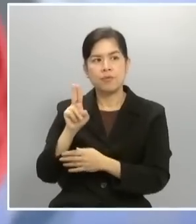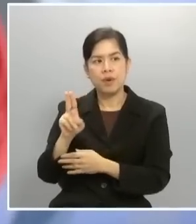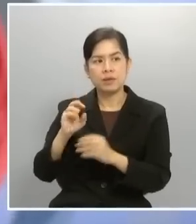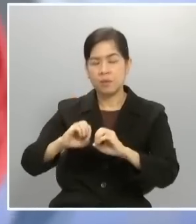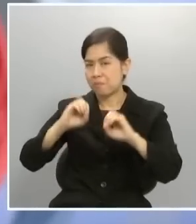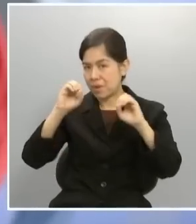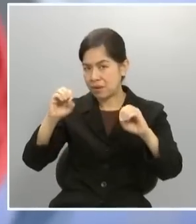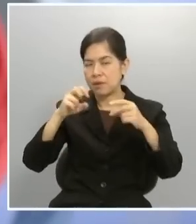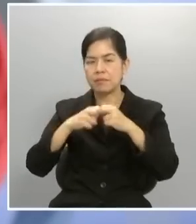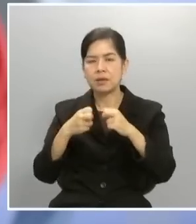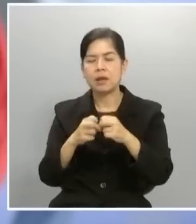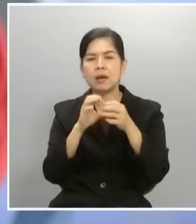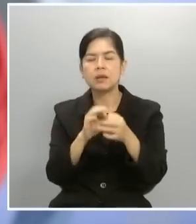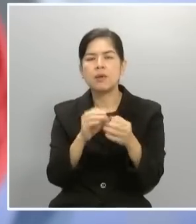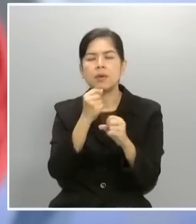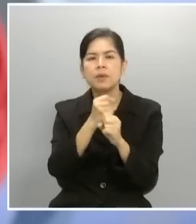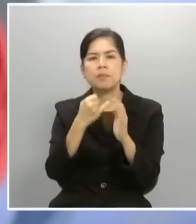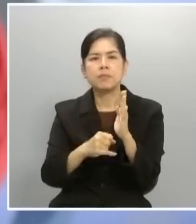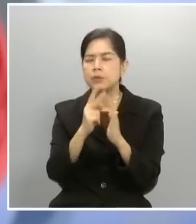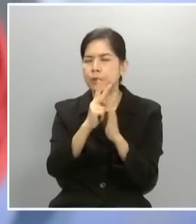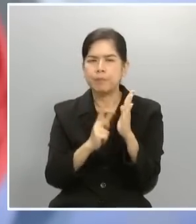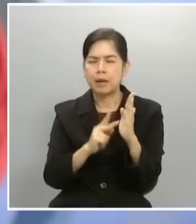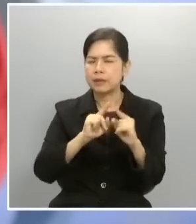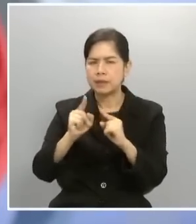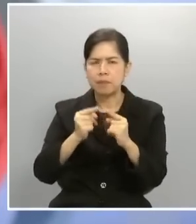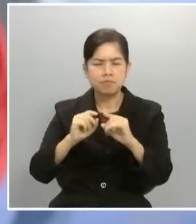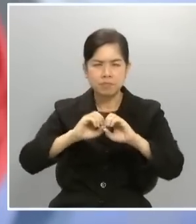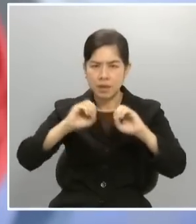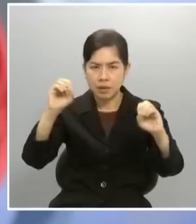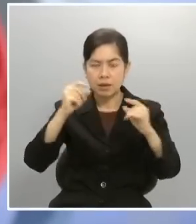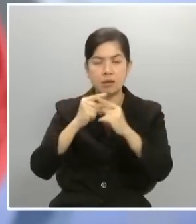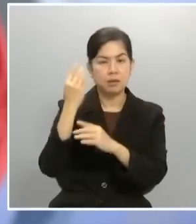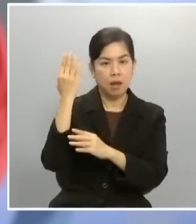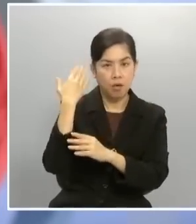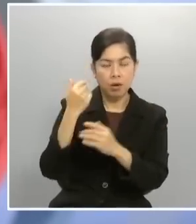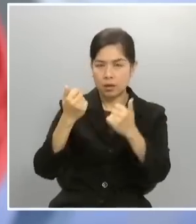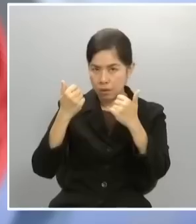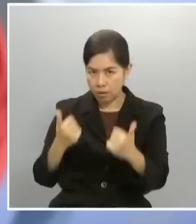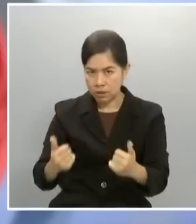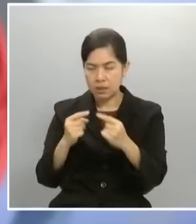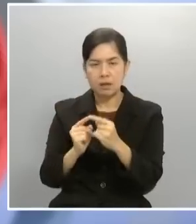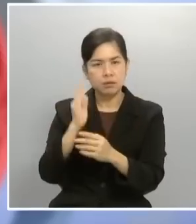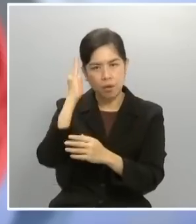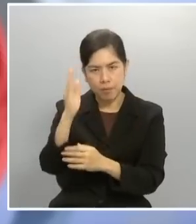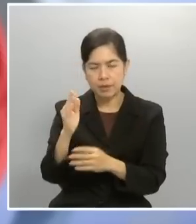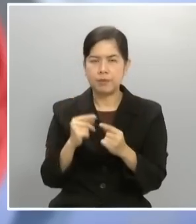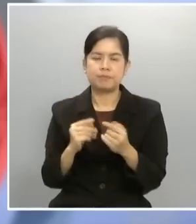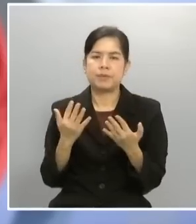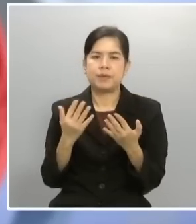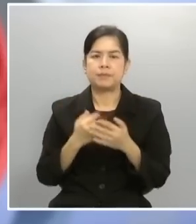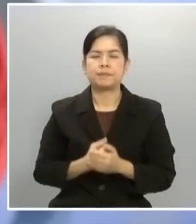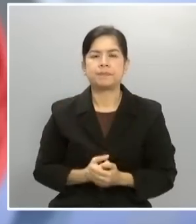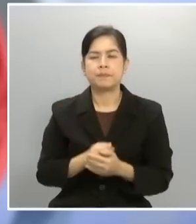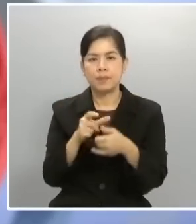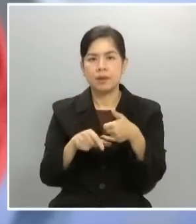เกี่ยวข้องกับธุรกิจสีเทาเลยทั้งในอดีตปัจจุบันและดิวยืนยันว่าในอนาคตก็จะไม่มีอือ